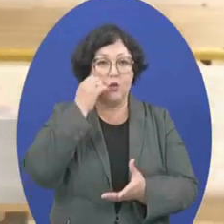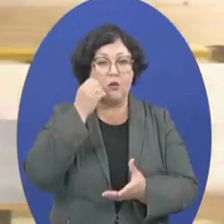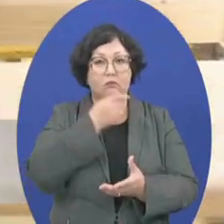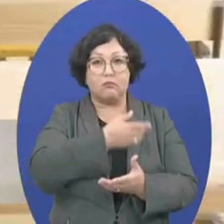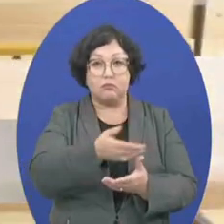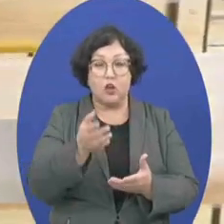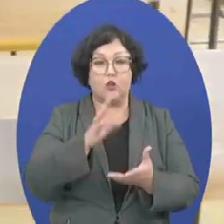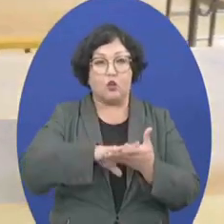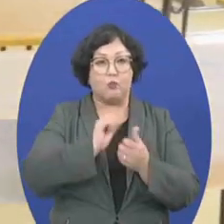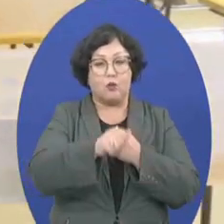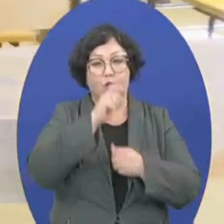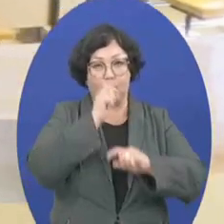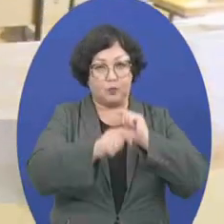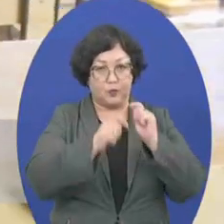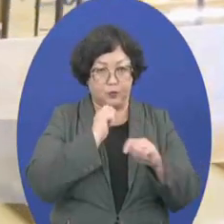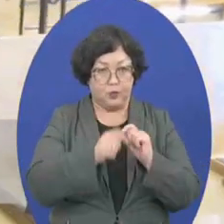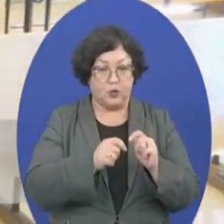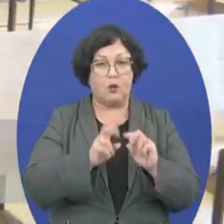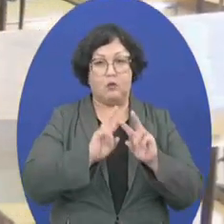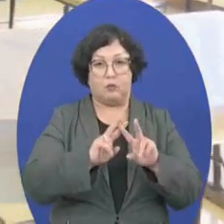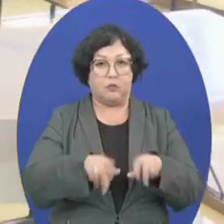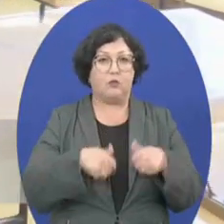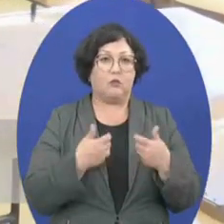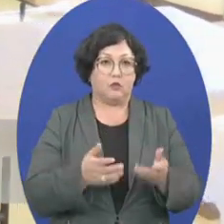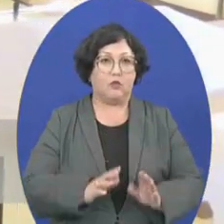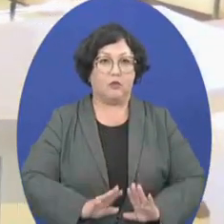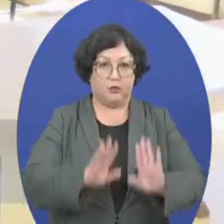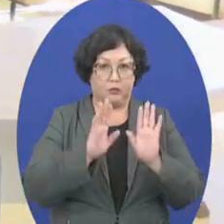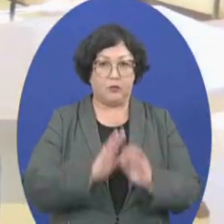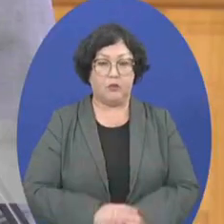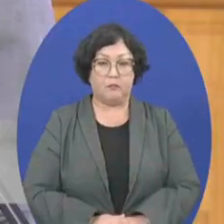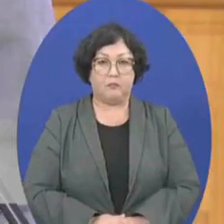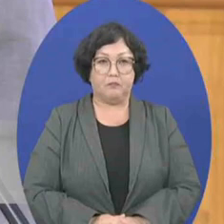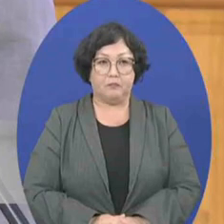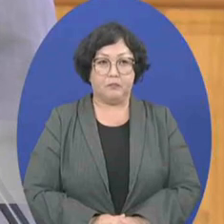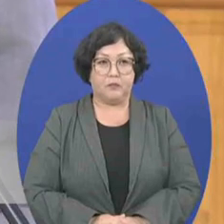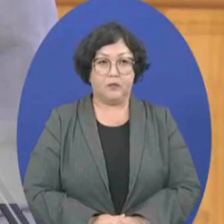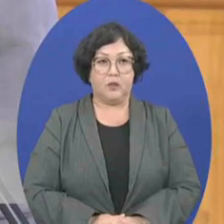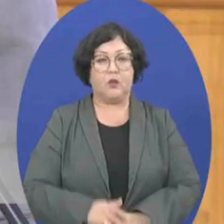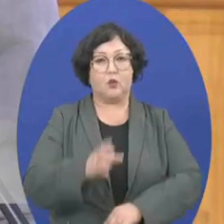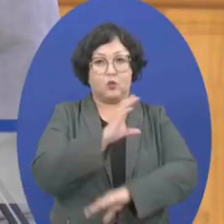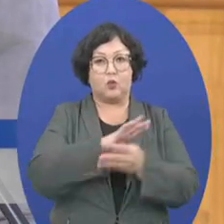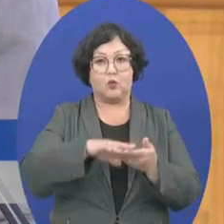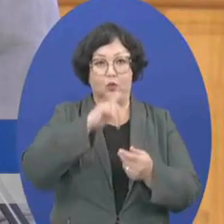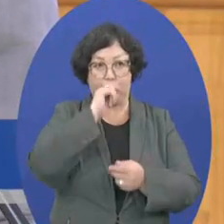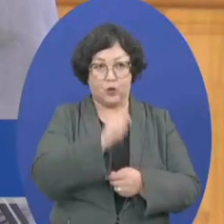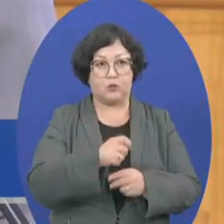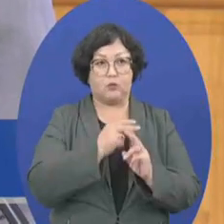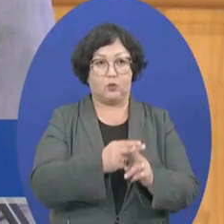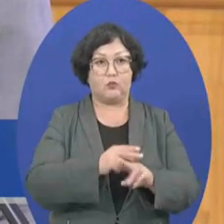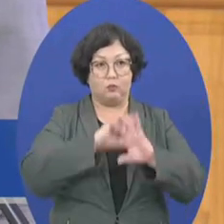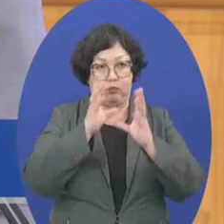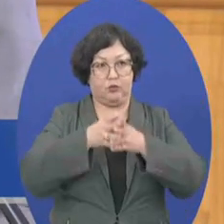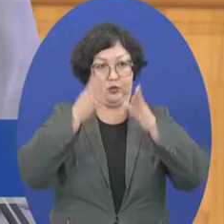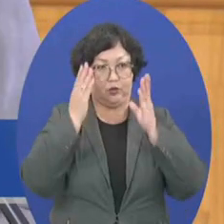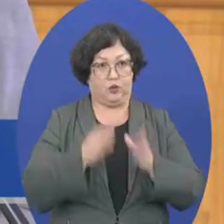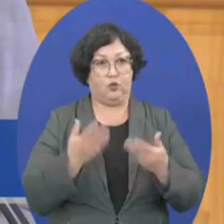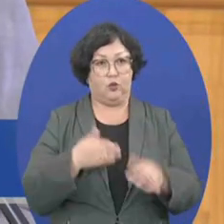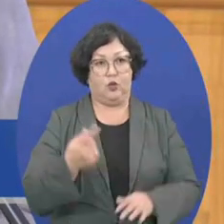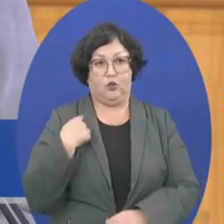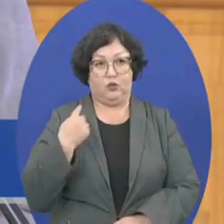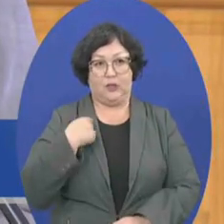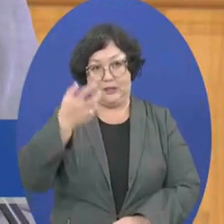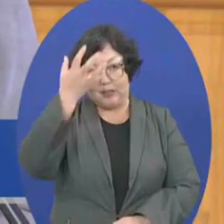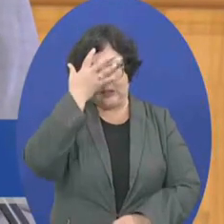оюутнуудад төлбөрийн буцалтгүй тусламжийг үргэлжлүүлэн олгоно. Буцалтгүй тусламжийг бол бүгдийг шийдсэн байгаа. За өчигдрийн